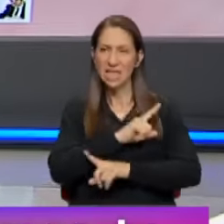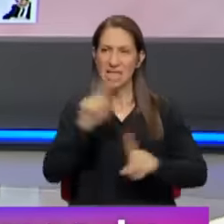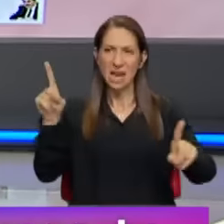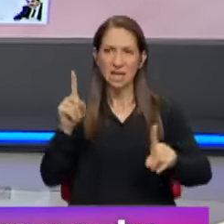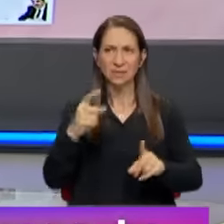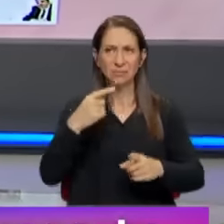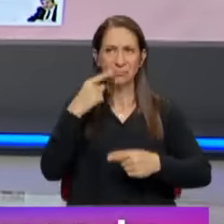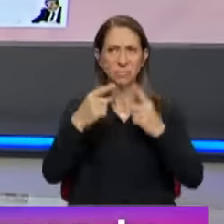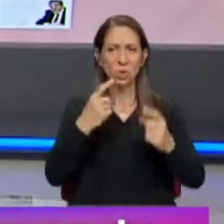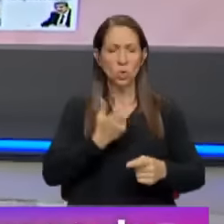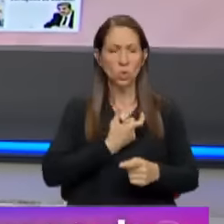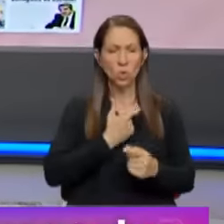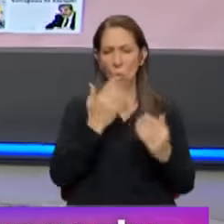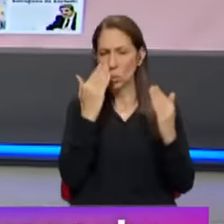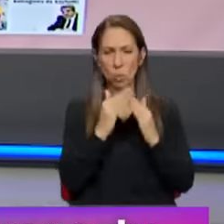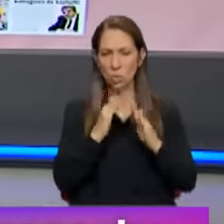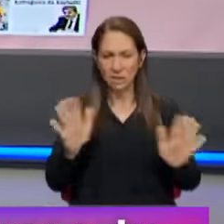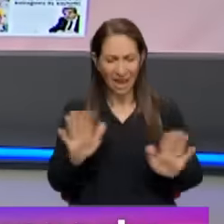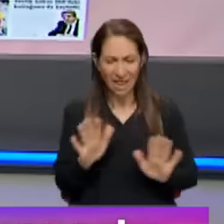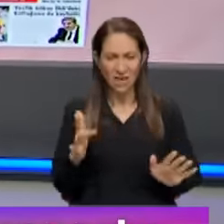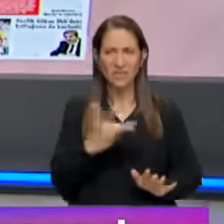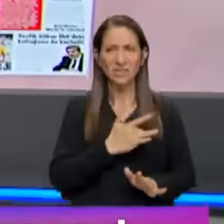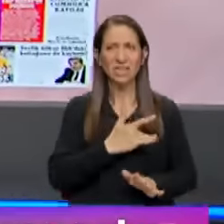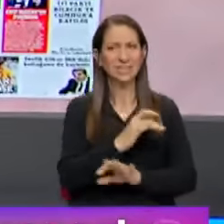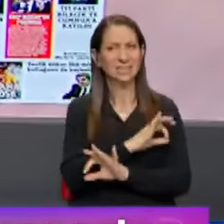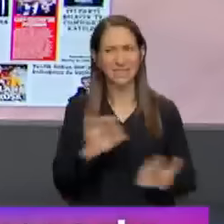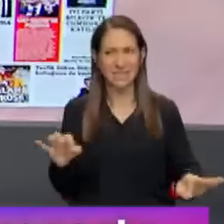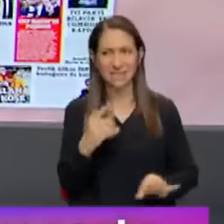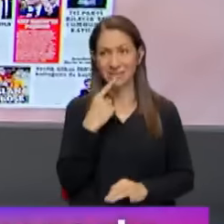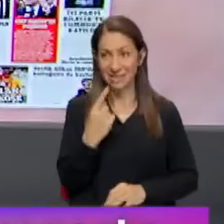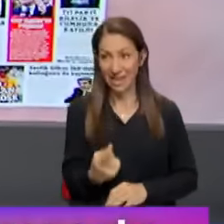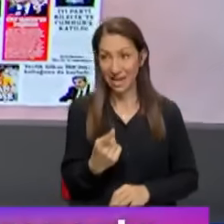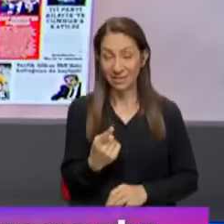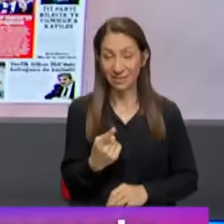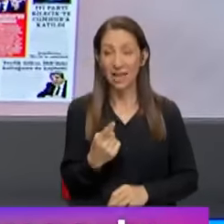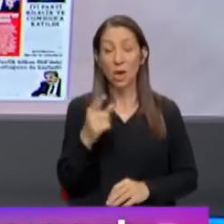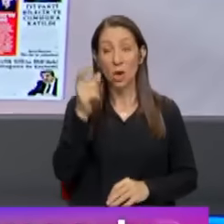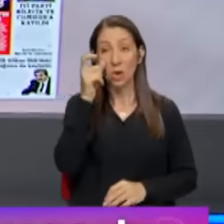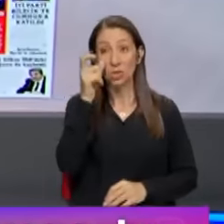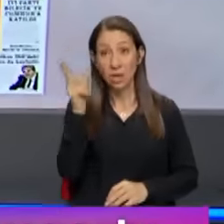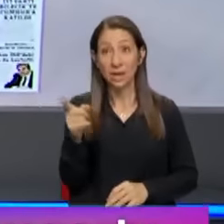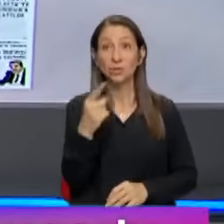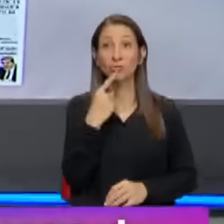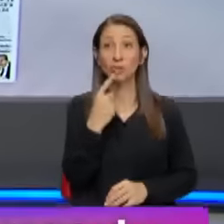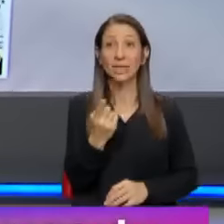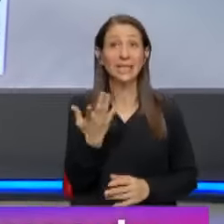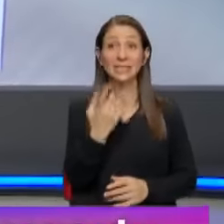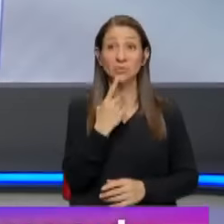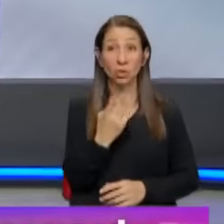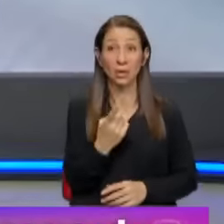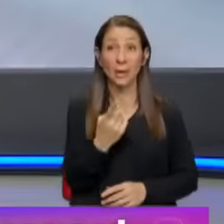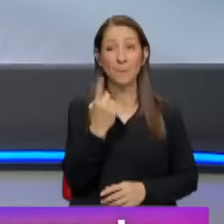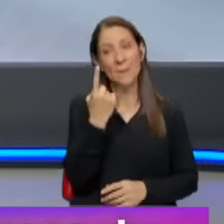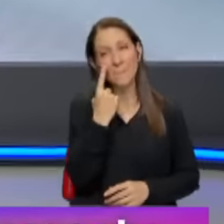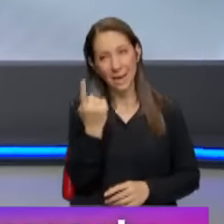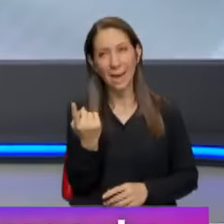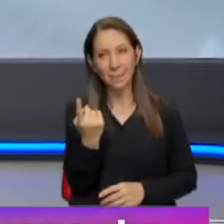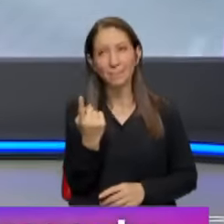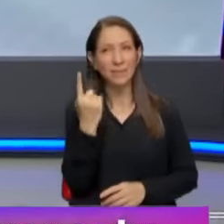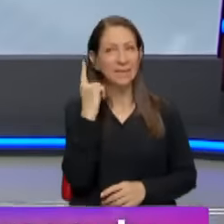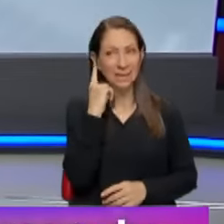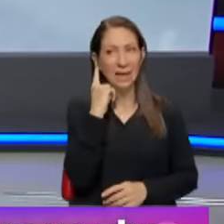cümleleri, dedi ki hukuksuzluk, kanunsuzluk, vicdansızlıktır bu yapılan. Özgür Özel söyledi, ne söyledi? Bir bakalım,